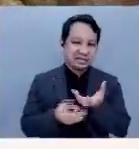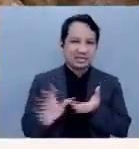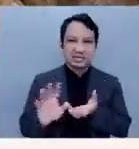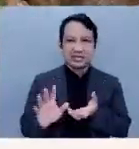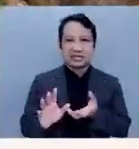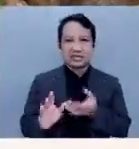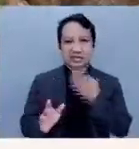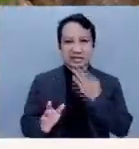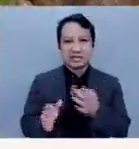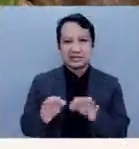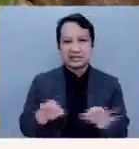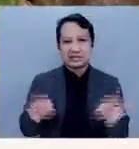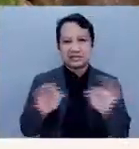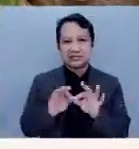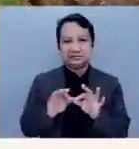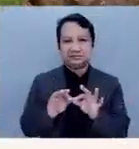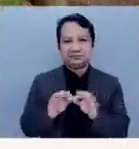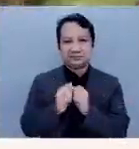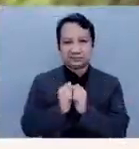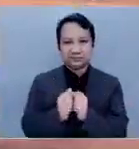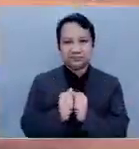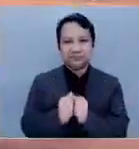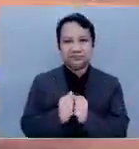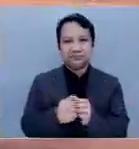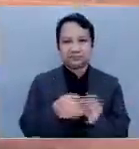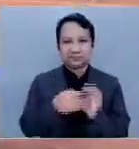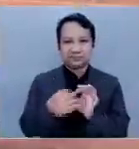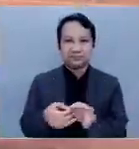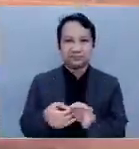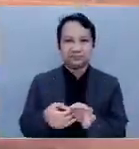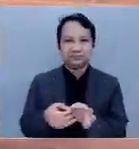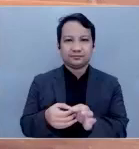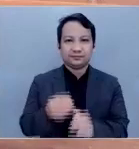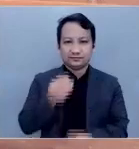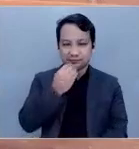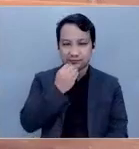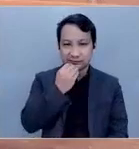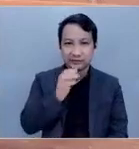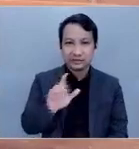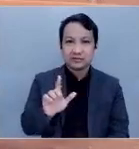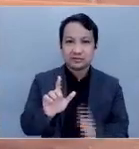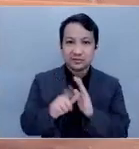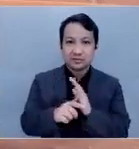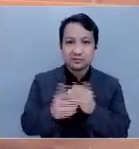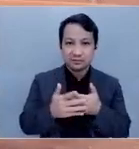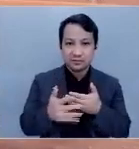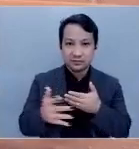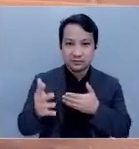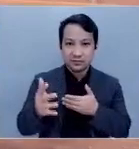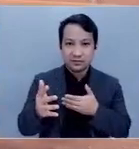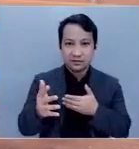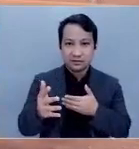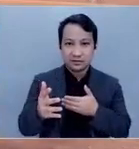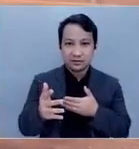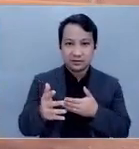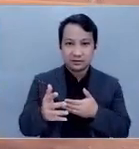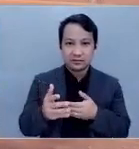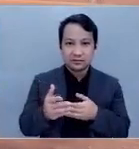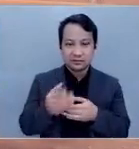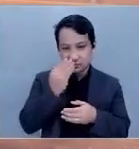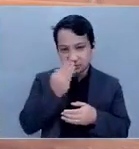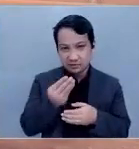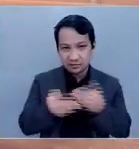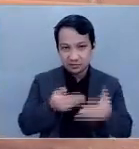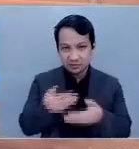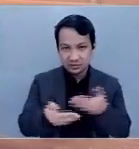So, isama mo sa mga ganitong klase ng pagkain, tapos unti-unti, no, kahit bits and pieces lang muna ibibigay mo sa kanila,